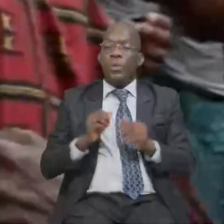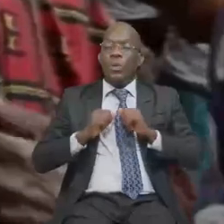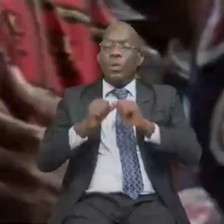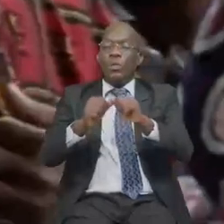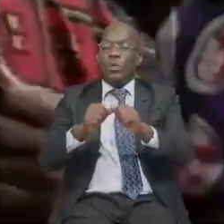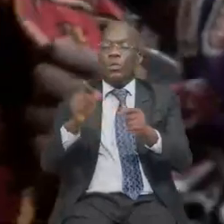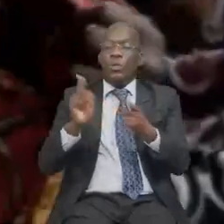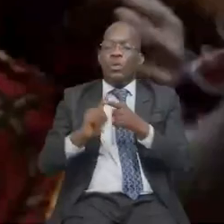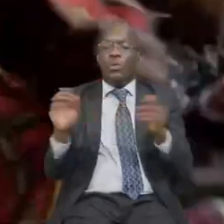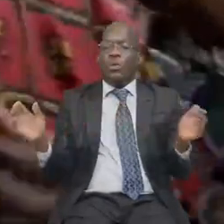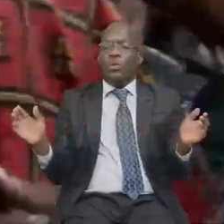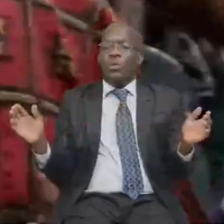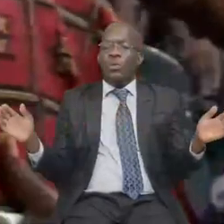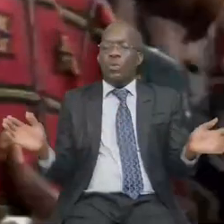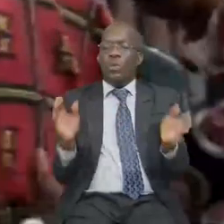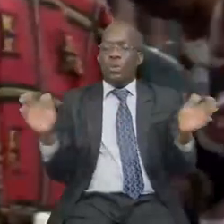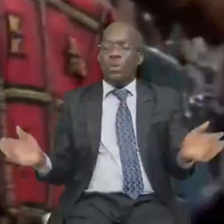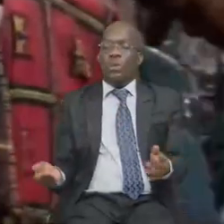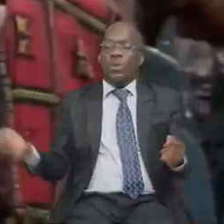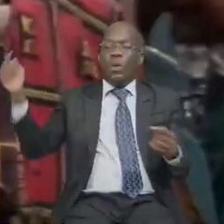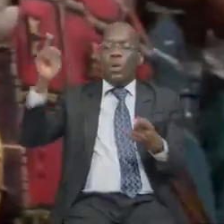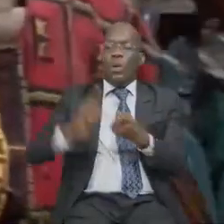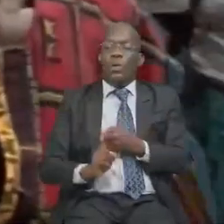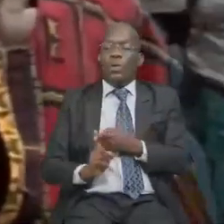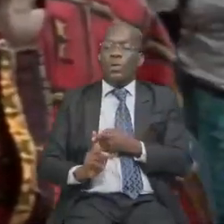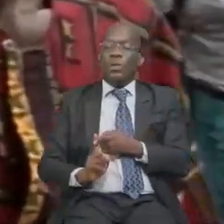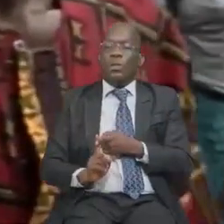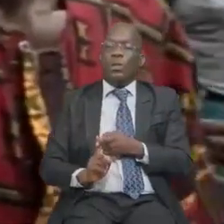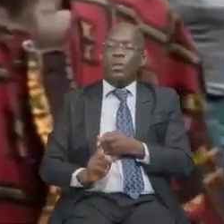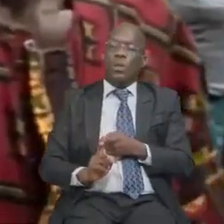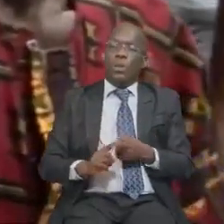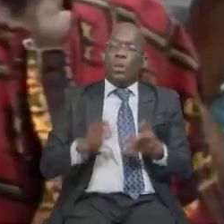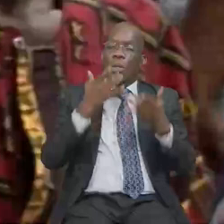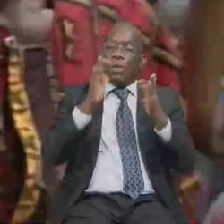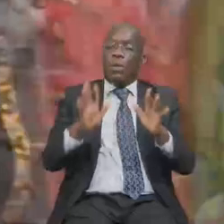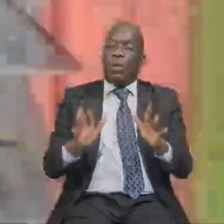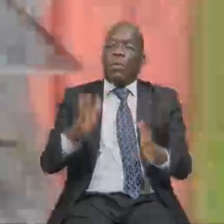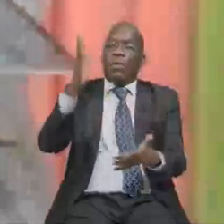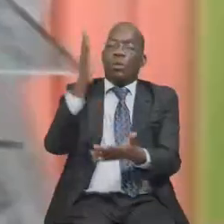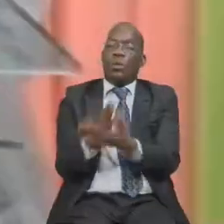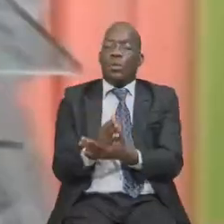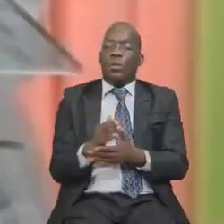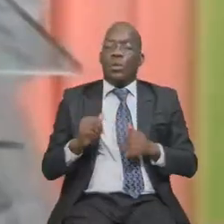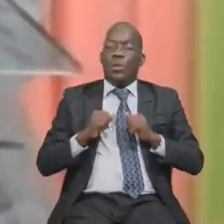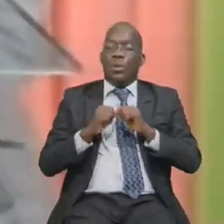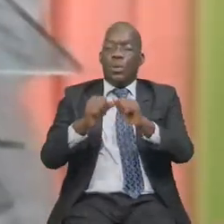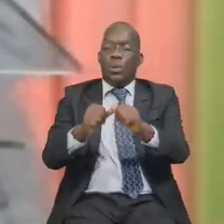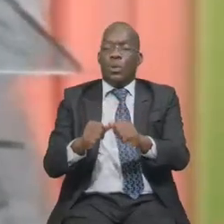persuader jusqu'à ce que les moqueurs cessent. Continue à